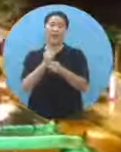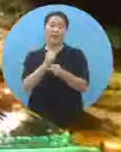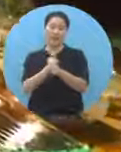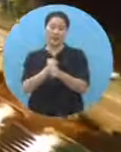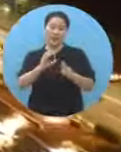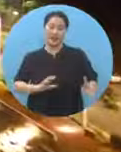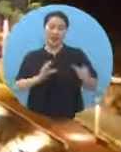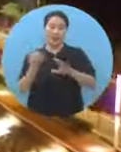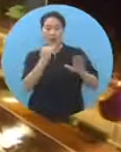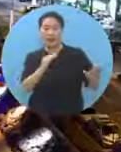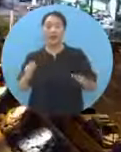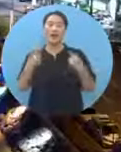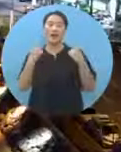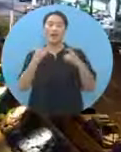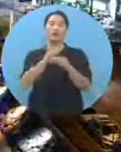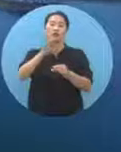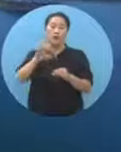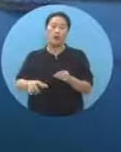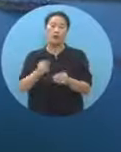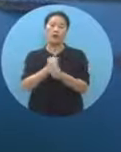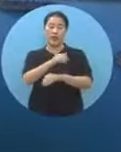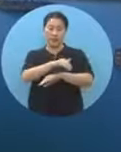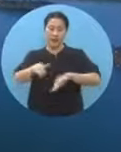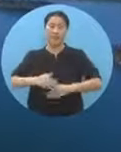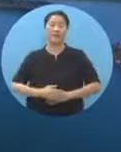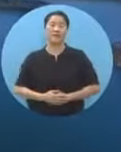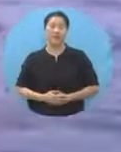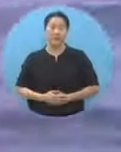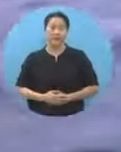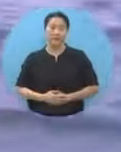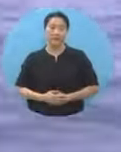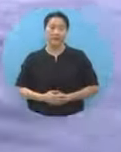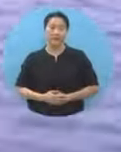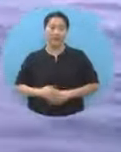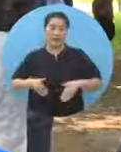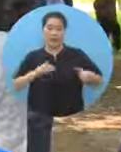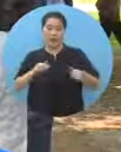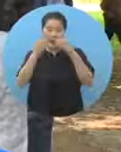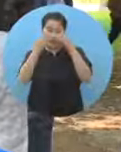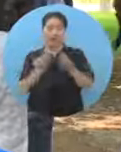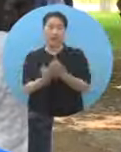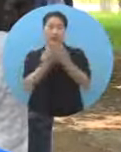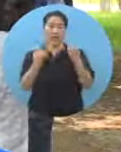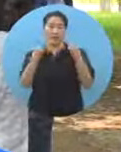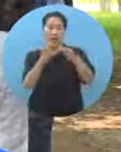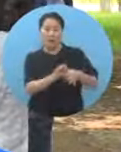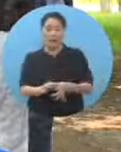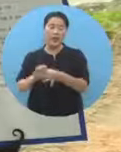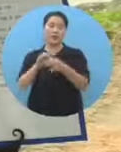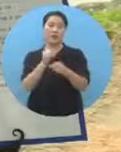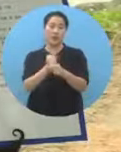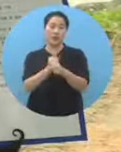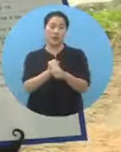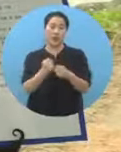개발해 세계적인 해양 관광의 랜드마크로 만들어 나간다는 구상입니다. 남해안 신성장